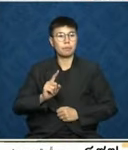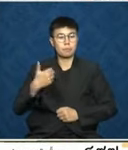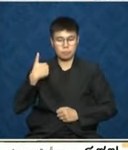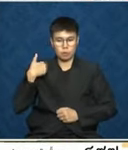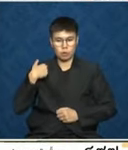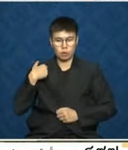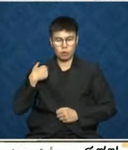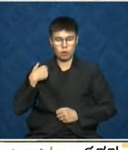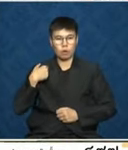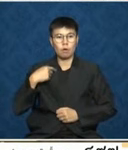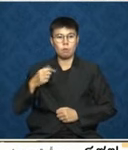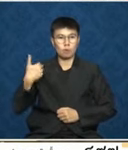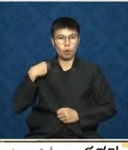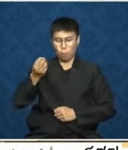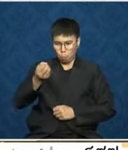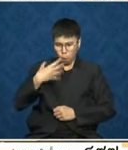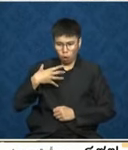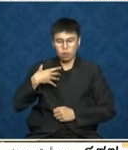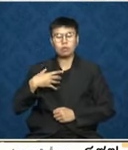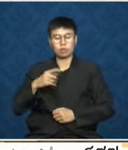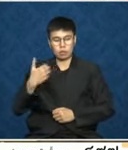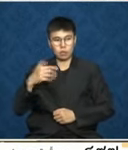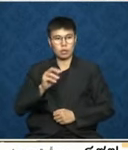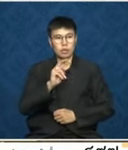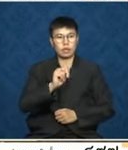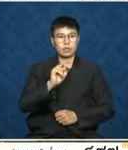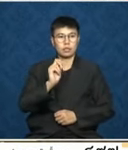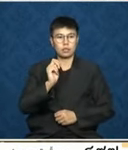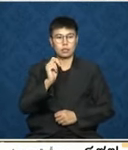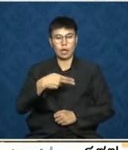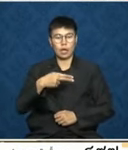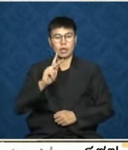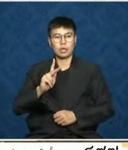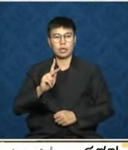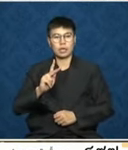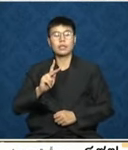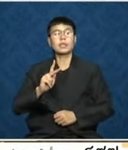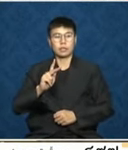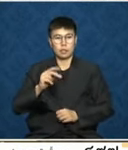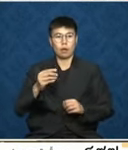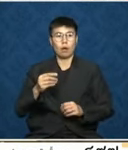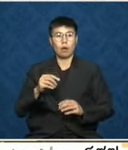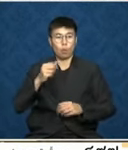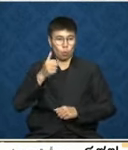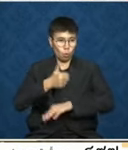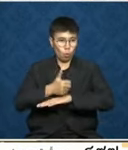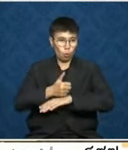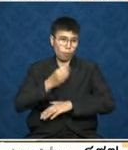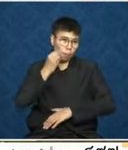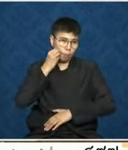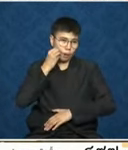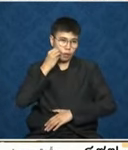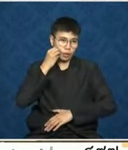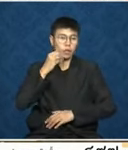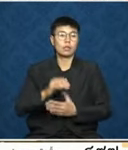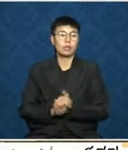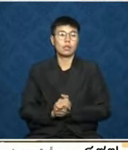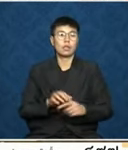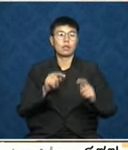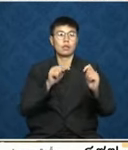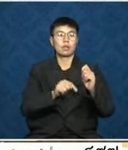จากท่านณัฐกฤตาส่องแสงศักดิ์หรือผู้ใหญ่สมครับที่เอ่อโคกป่าแพงหมู่ที่ 7ตำบล